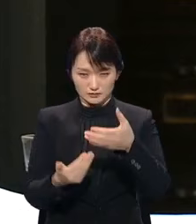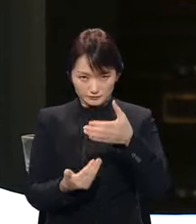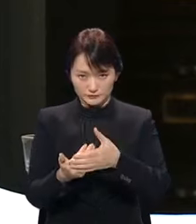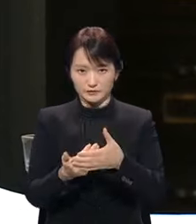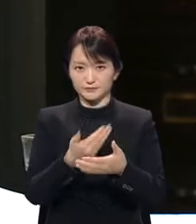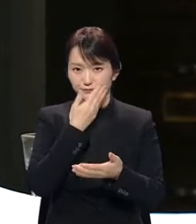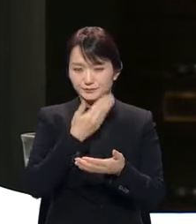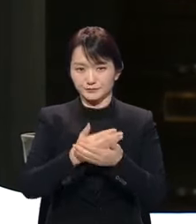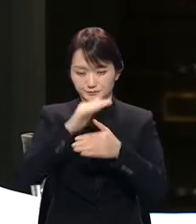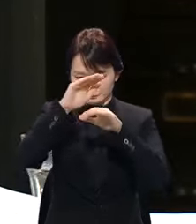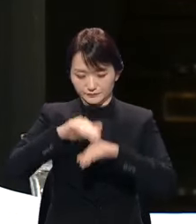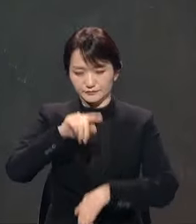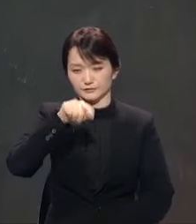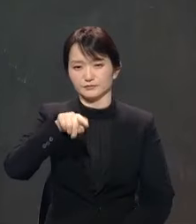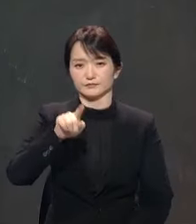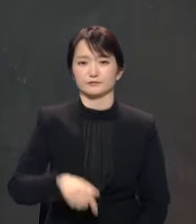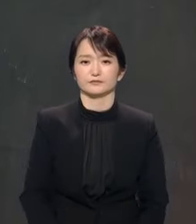체크포인트 짚어봅니다.